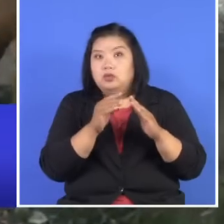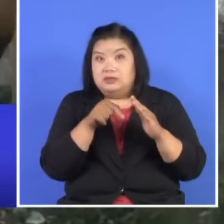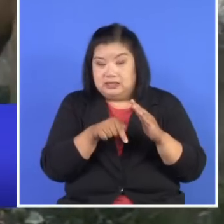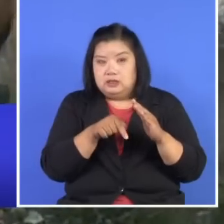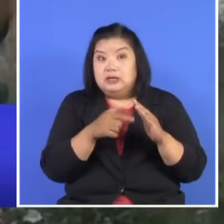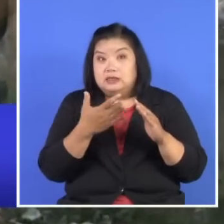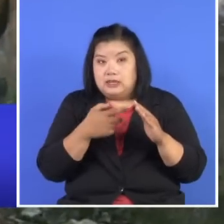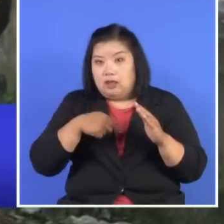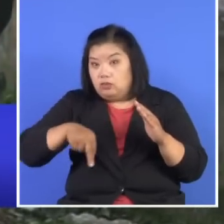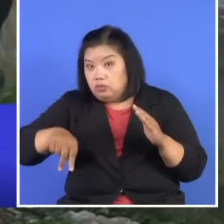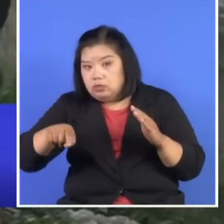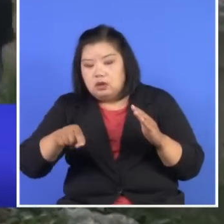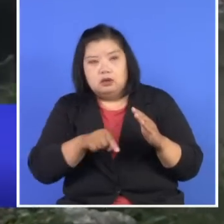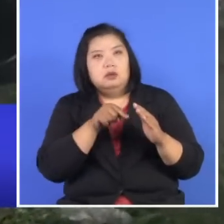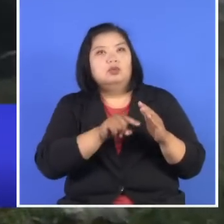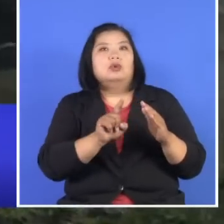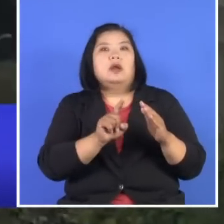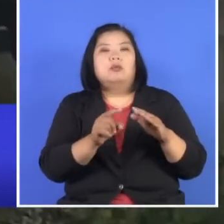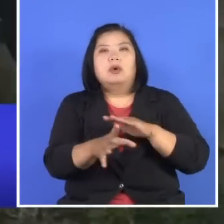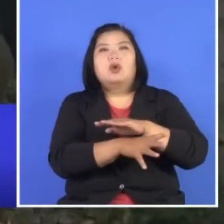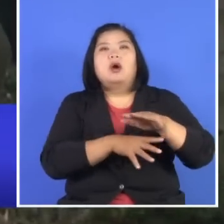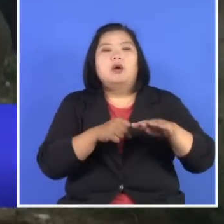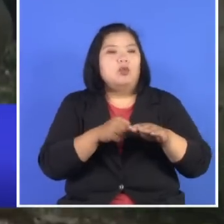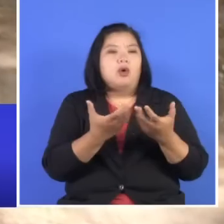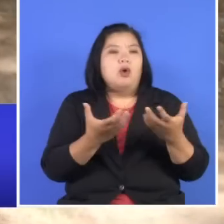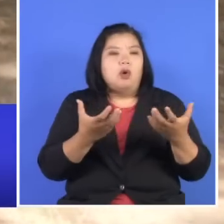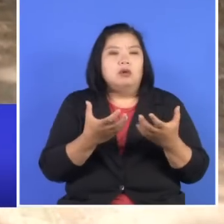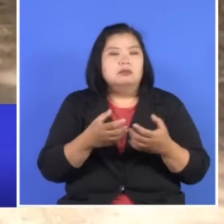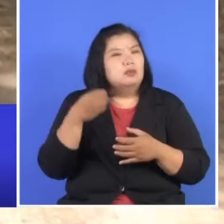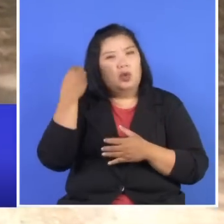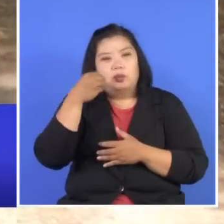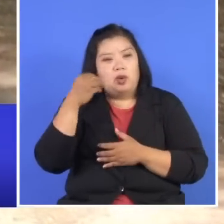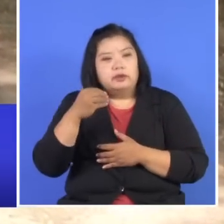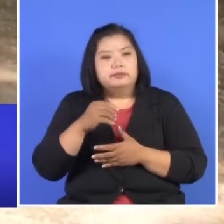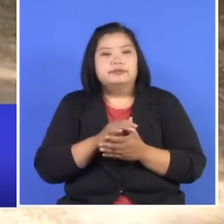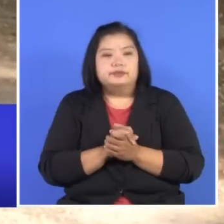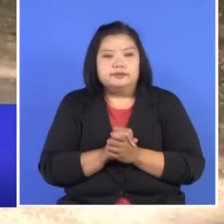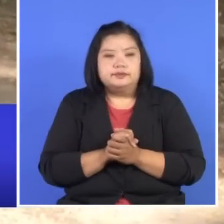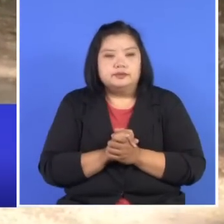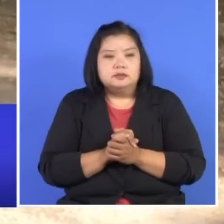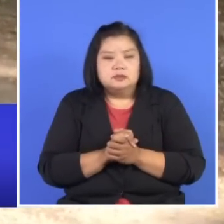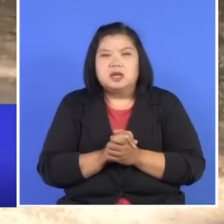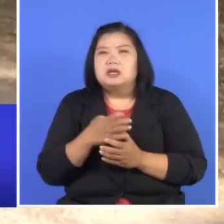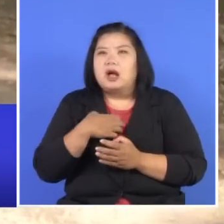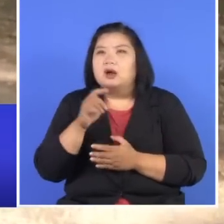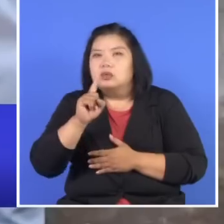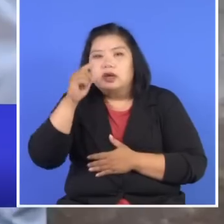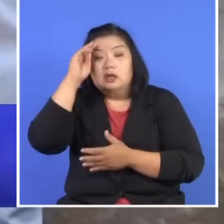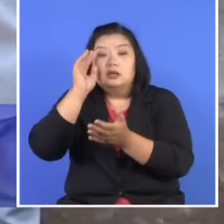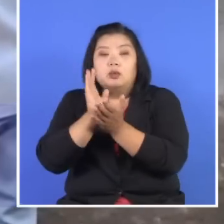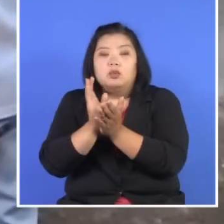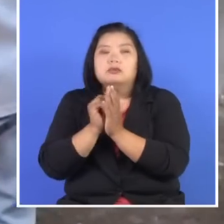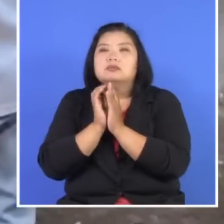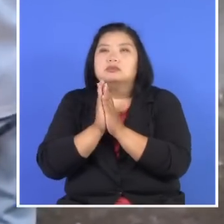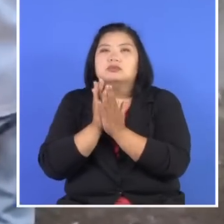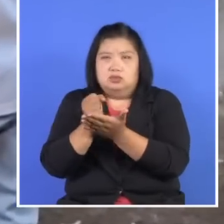ที่เสือเหมหรือในเหมคนนี้จับตัวไม่ได้เนี่ยกลัวว่าจะกลับมาทำแบบซ้ำรอยเดิมอีกพระแบบถึงขั้นวอนให้ตำรวจมาจับคนร้ายเลย